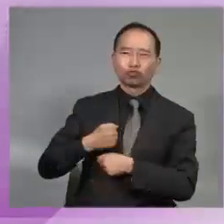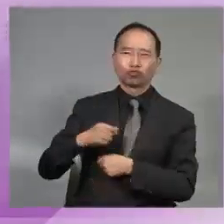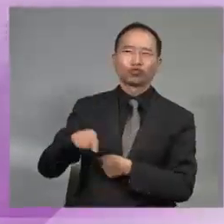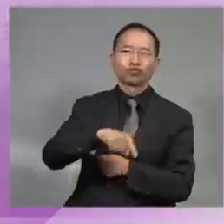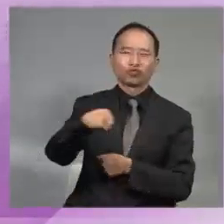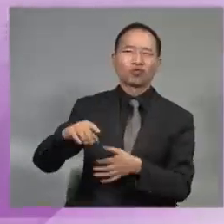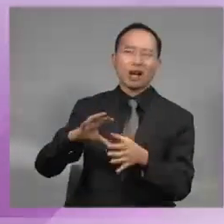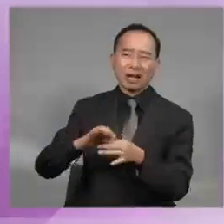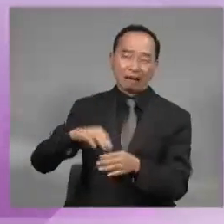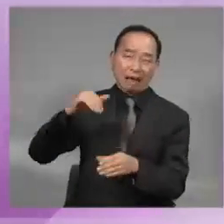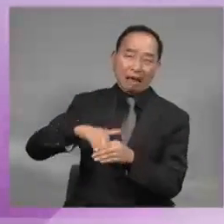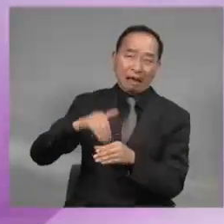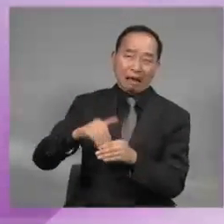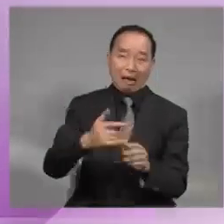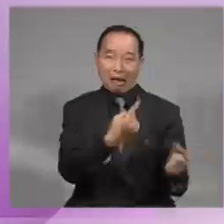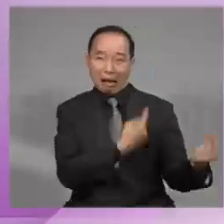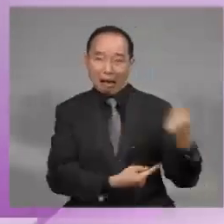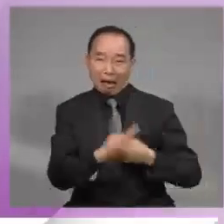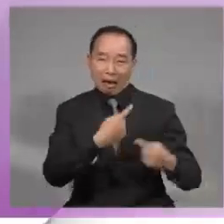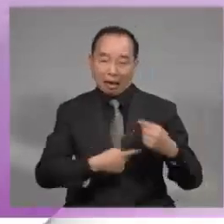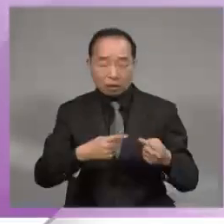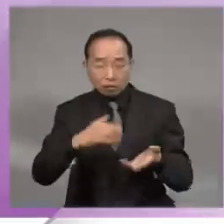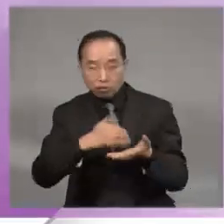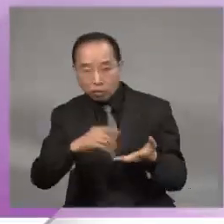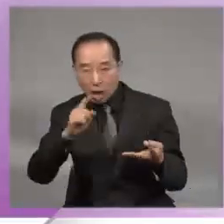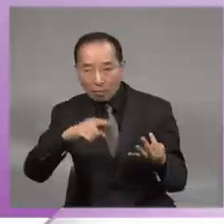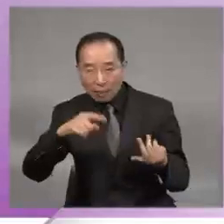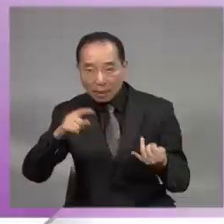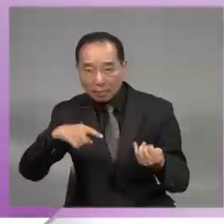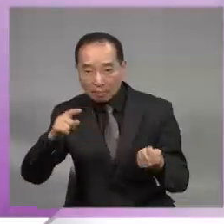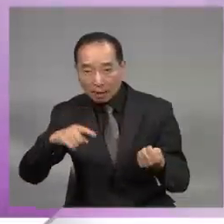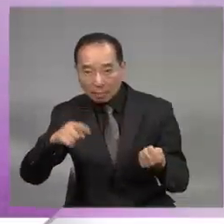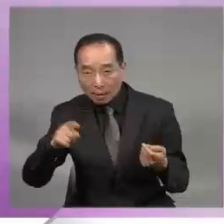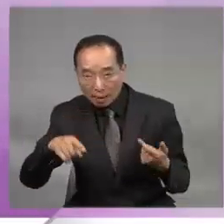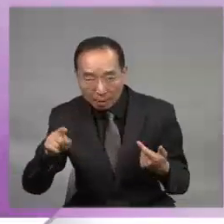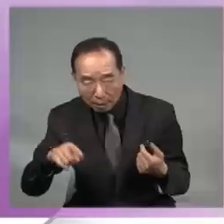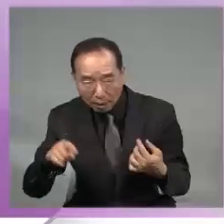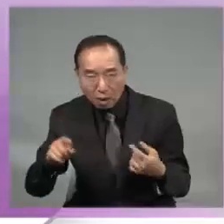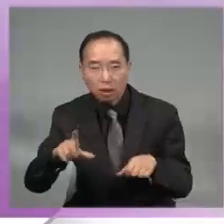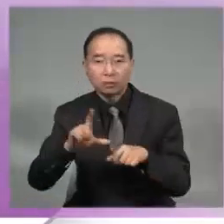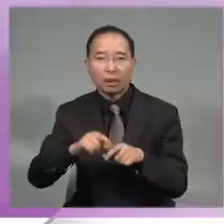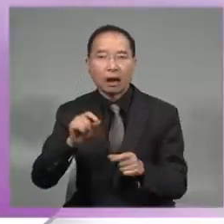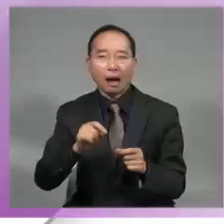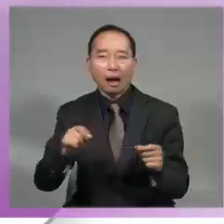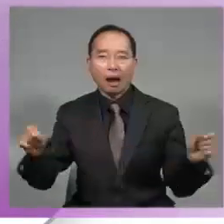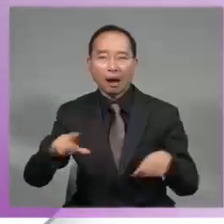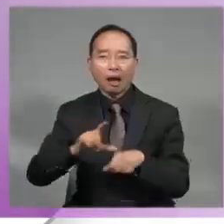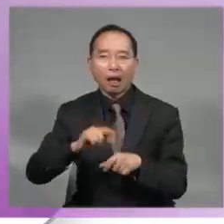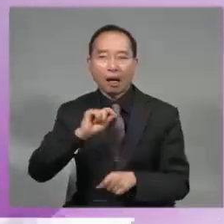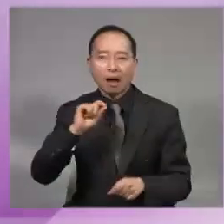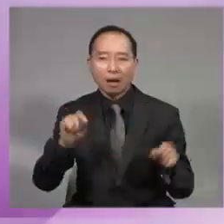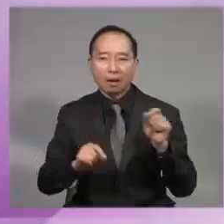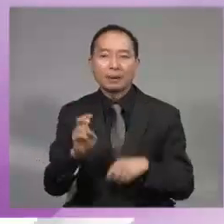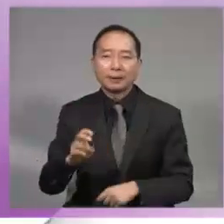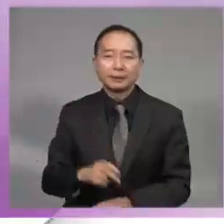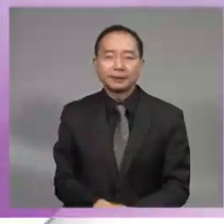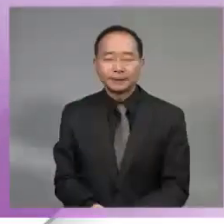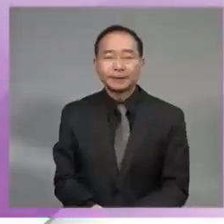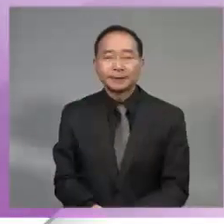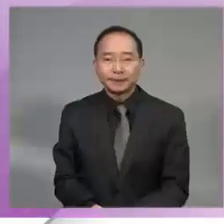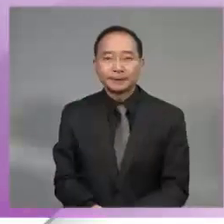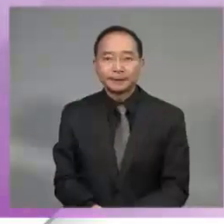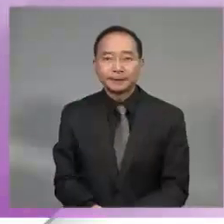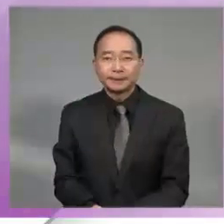봉투를 정리하고 정확하게 그 수를 집계하는 데에도 다른 사전투표소보다 시간이 좀 더 걸릴 수도 있습니다. 네. 그렇군요.